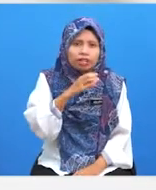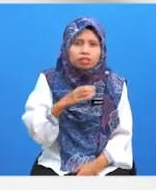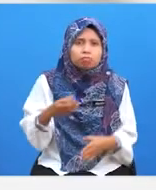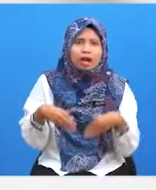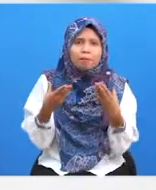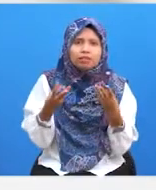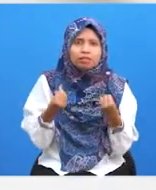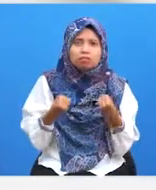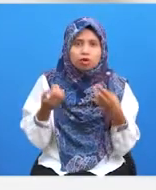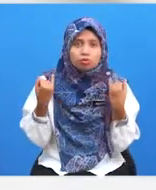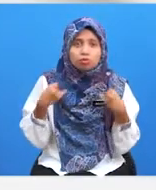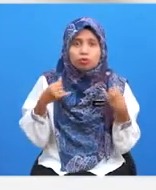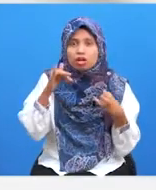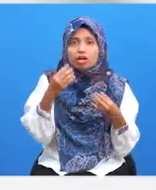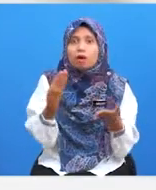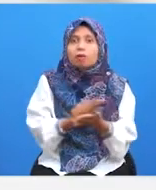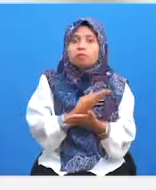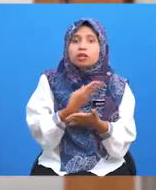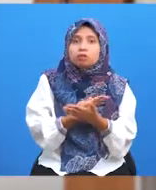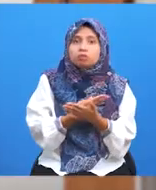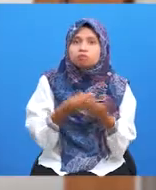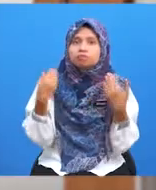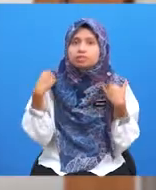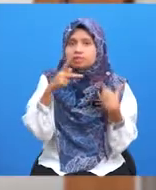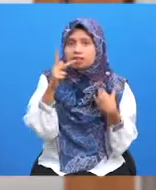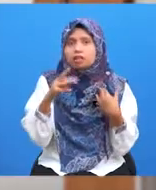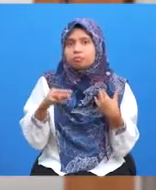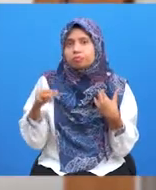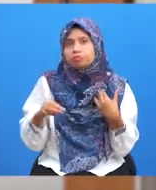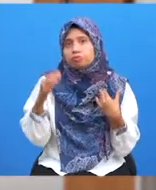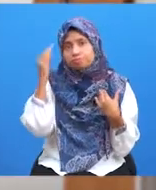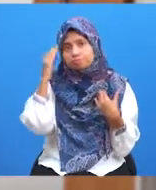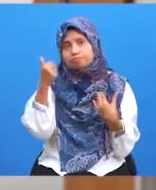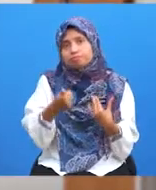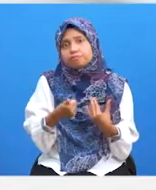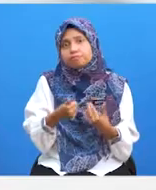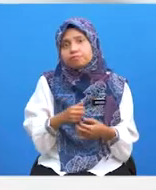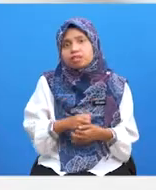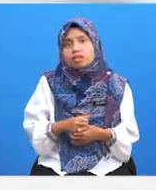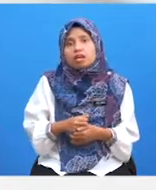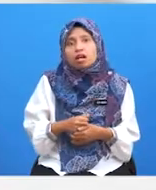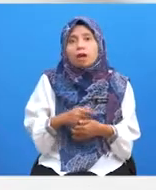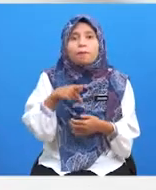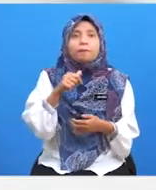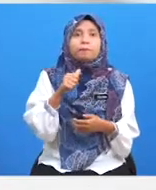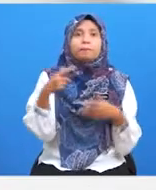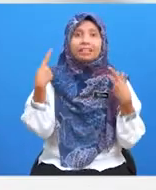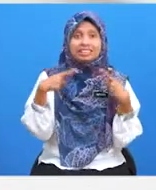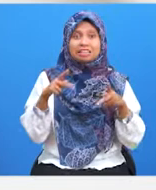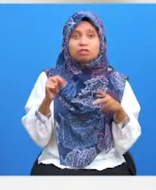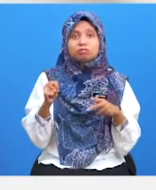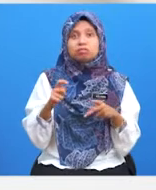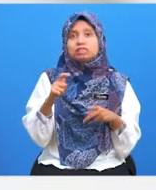jika pasaran yang sedang Ade tepung Adakah murid-murid faham maksud pasalnya tepung pasaran tepu